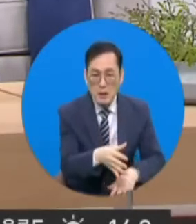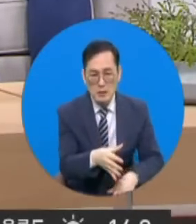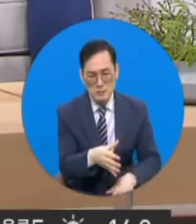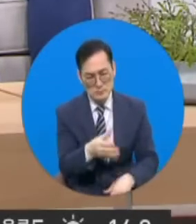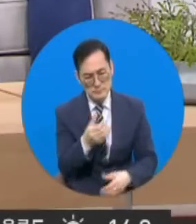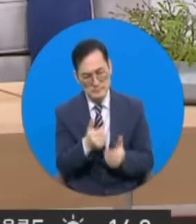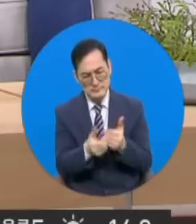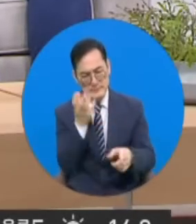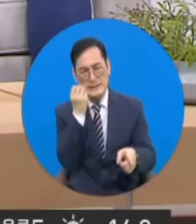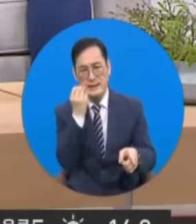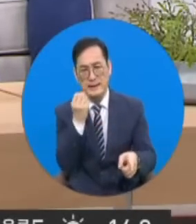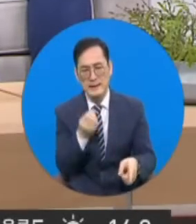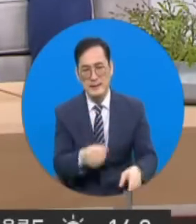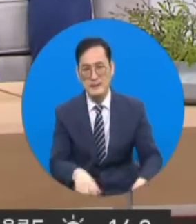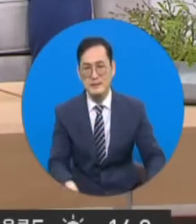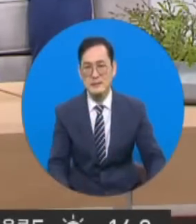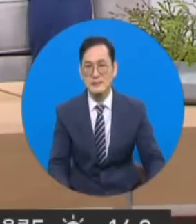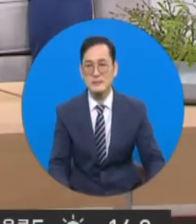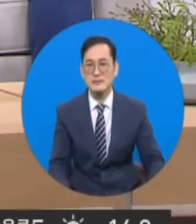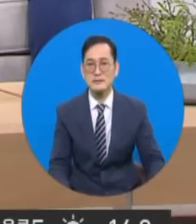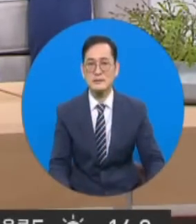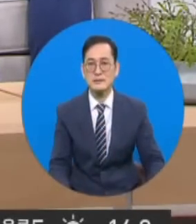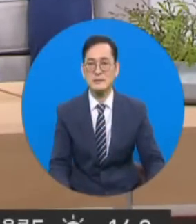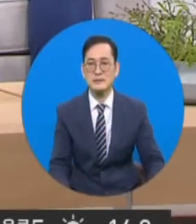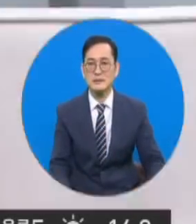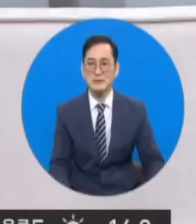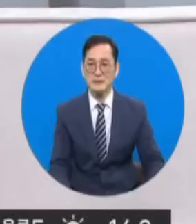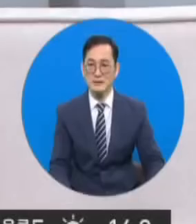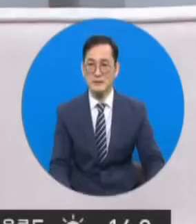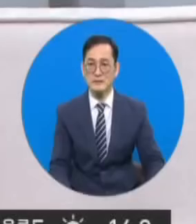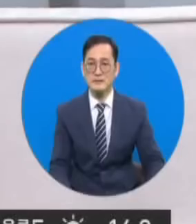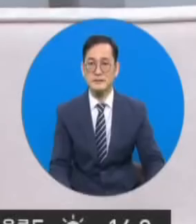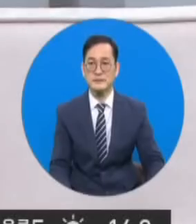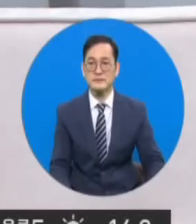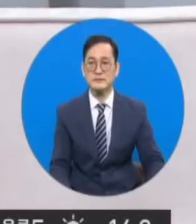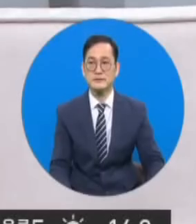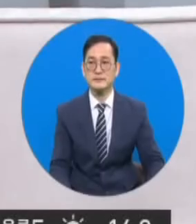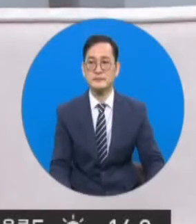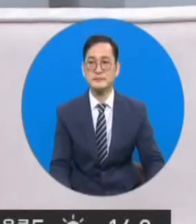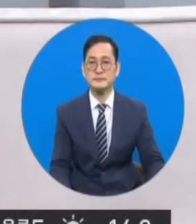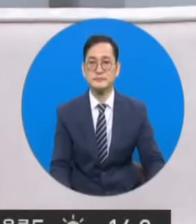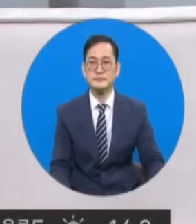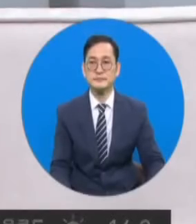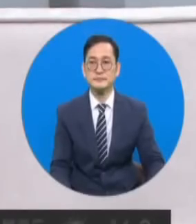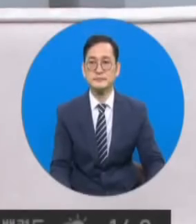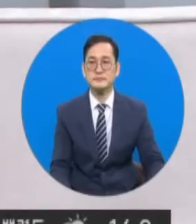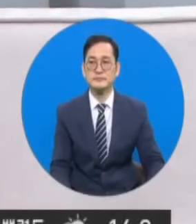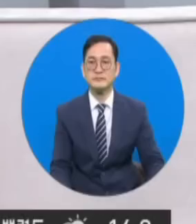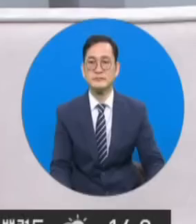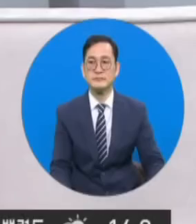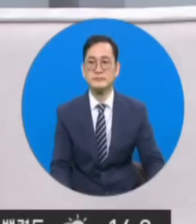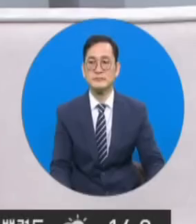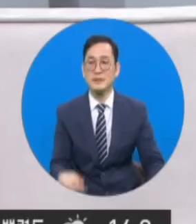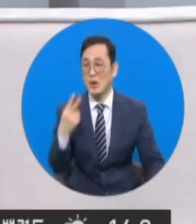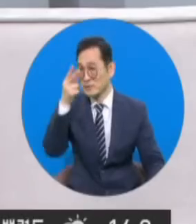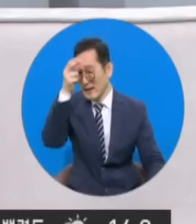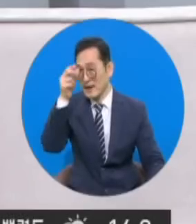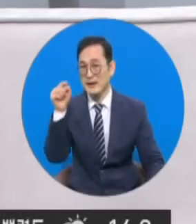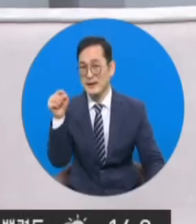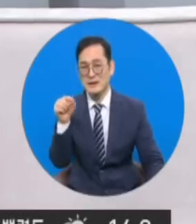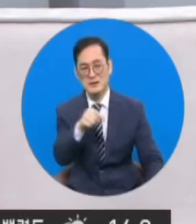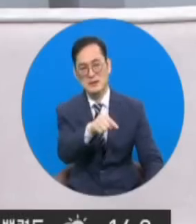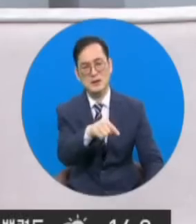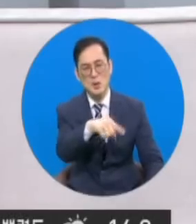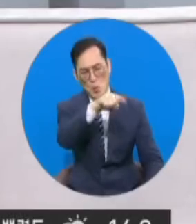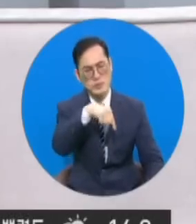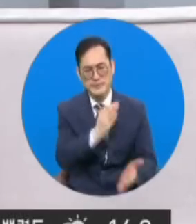하고 깡통 휴대폰 논란인데요 그때 이제 송영길 전 대표가 검찰에서는 아직 준비 안 됐으니까 기다리시오